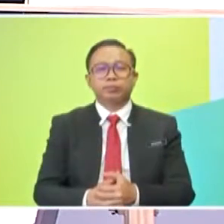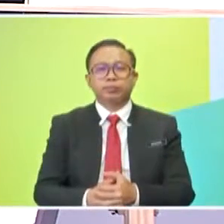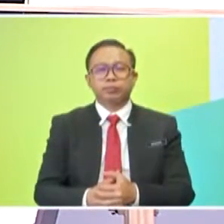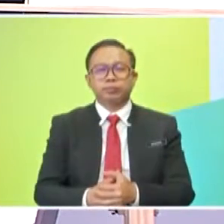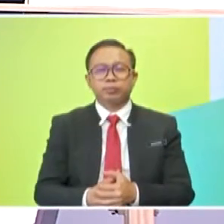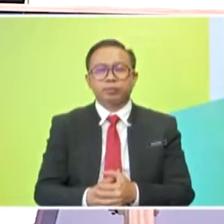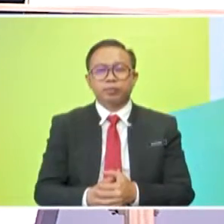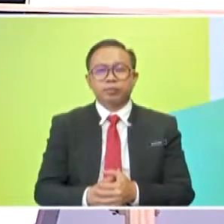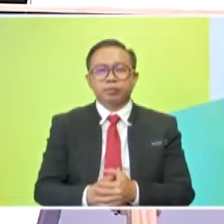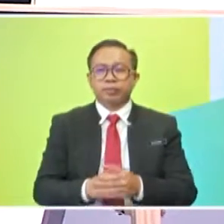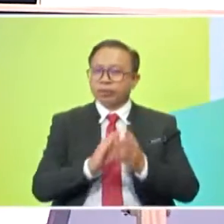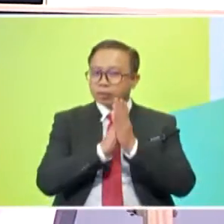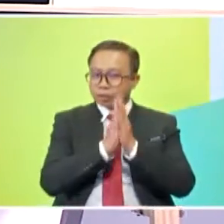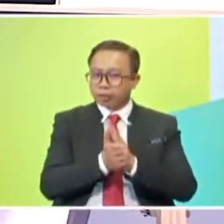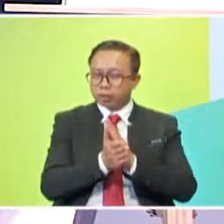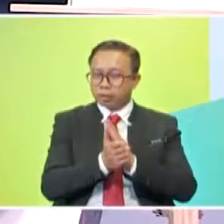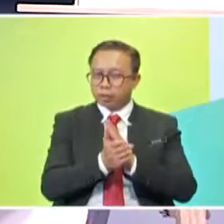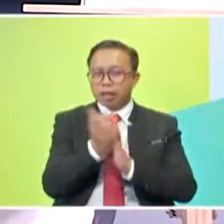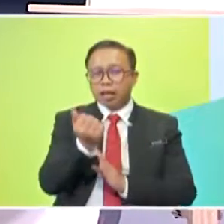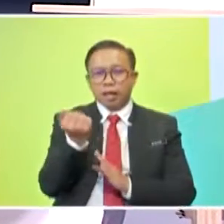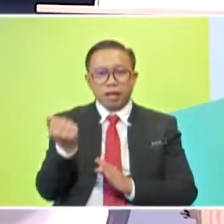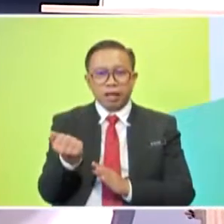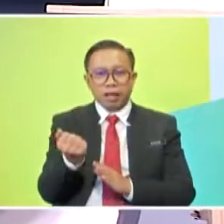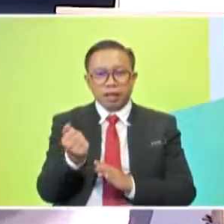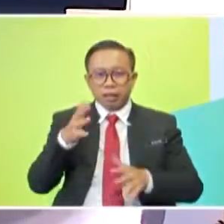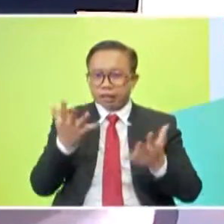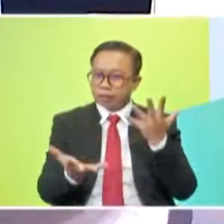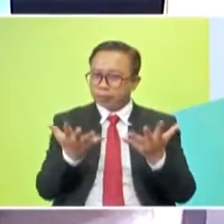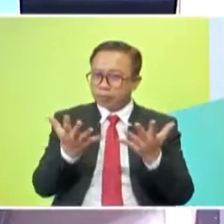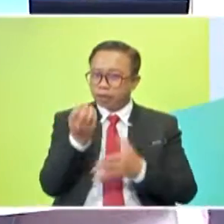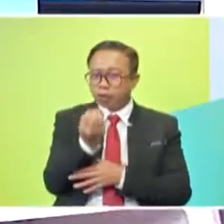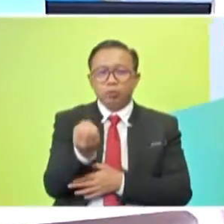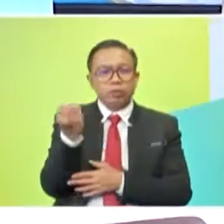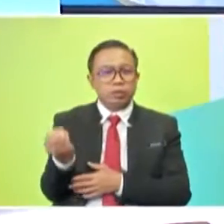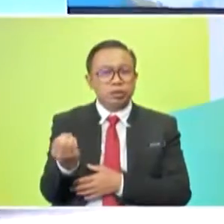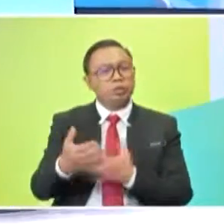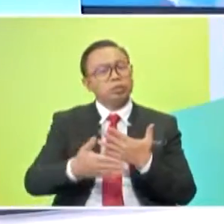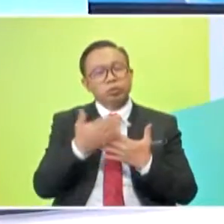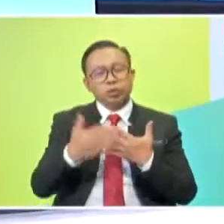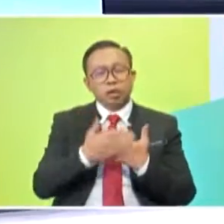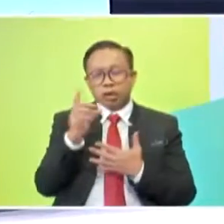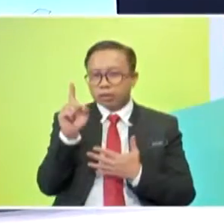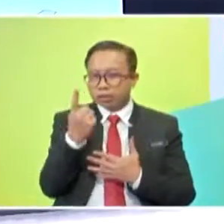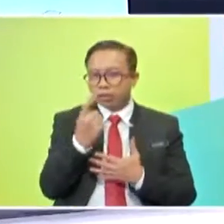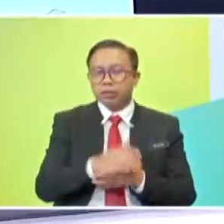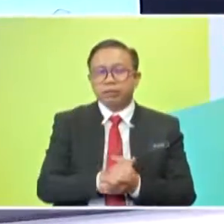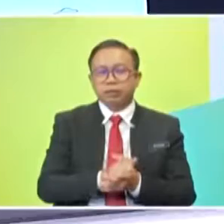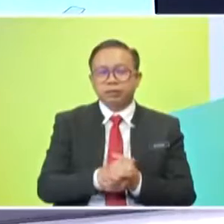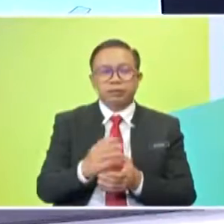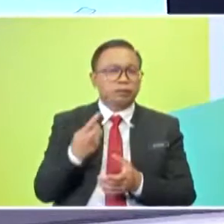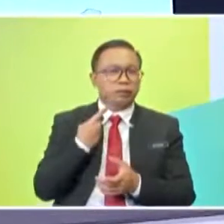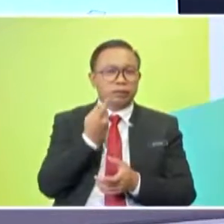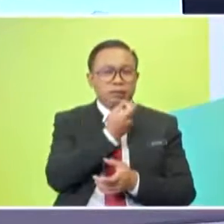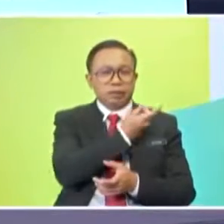Hah jadilah dia Alat penimbang objek mudah DC gocap begitu